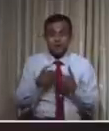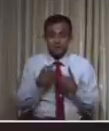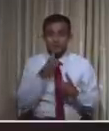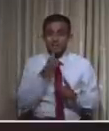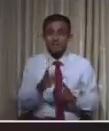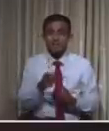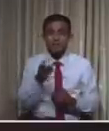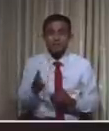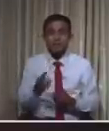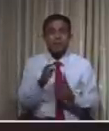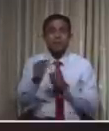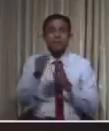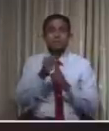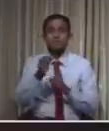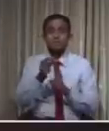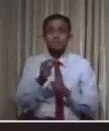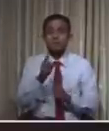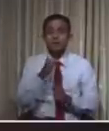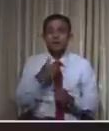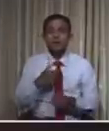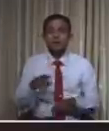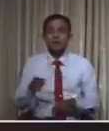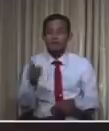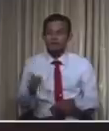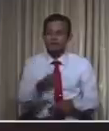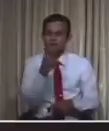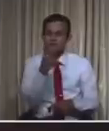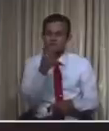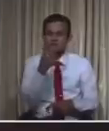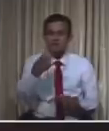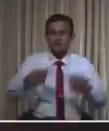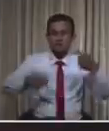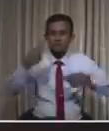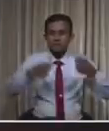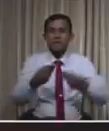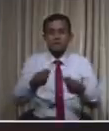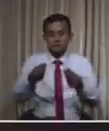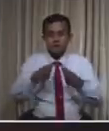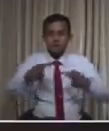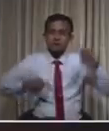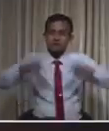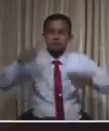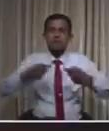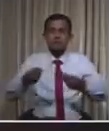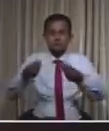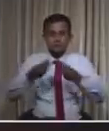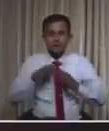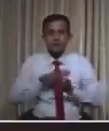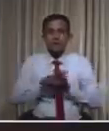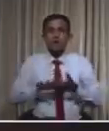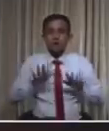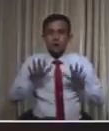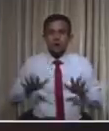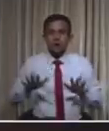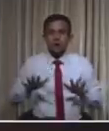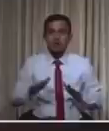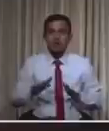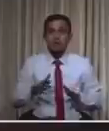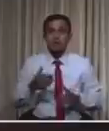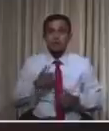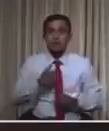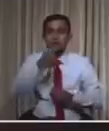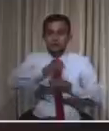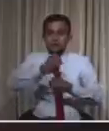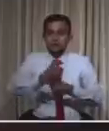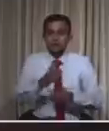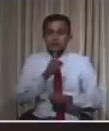මේකේ පාර්ලිමේන්තුවේ කතා කරනවා අපිට දෙන්න දවස් දෙක තුනක් විවාදයක් අපව. විවාදයක් දෙන්න අපිට. අපි ලෑස්ති කරුණා කළා ආණ්ඩුවට